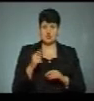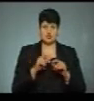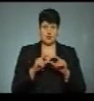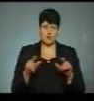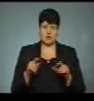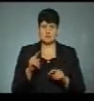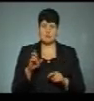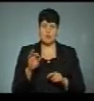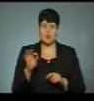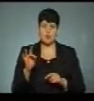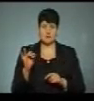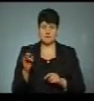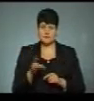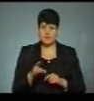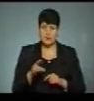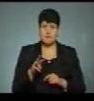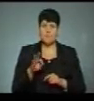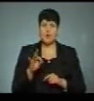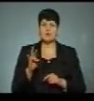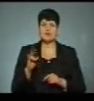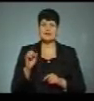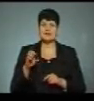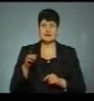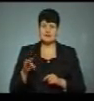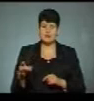в Зборівському районі, в Монастирському районі,